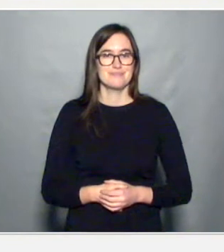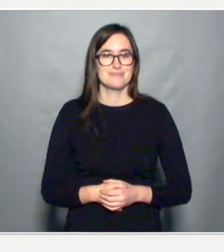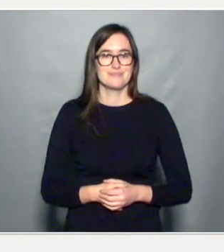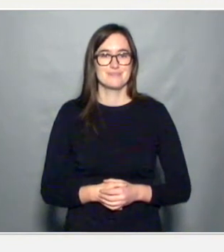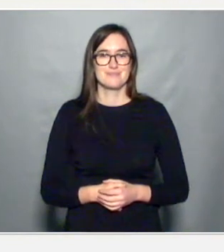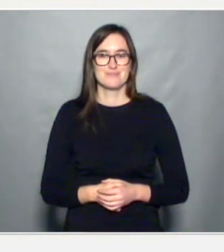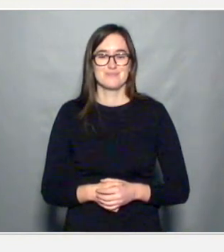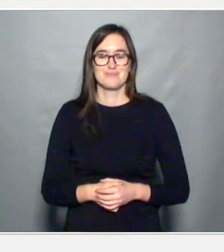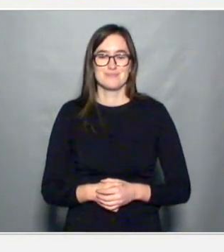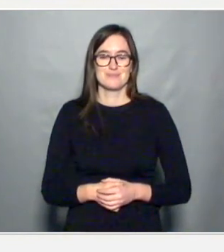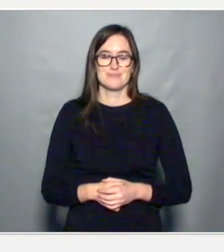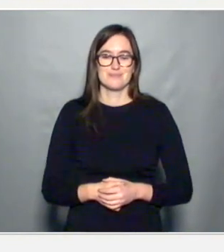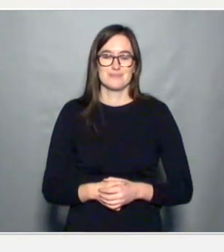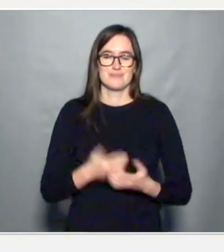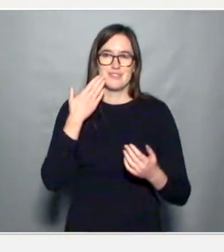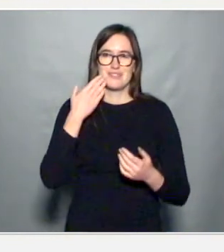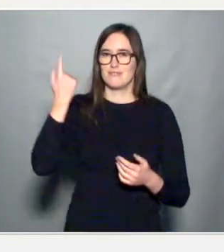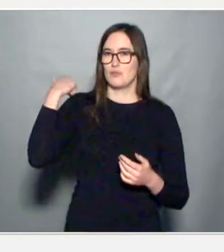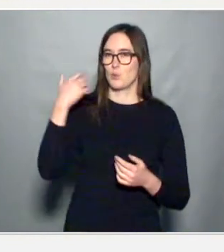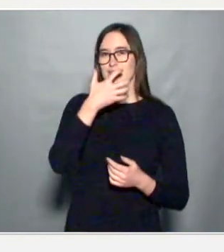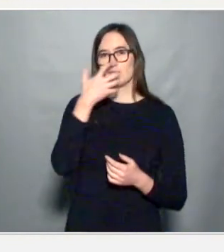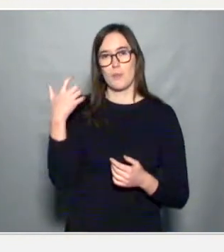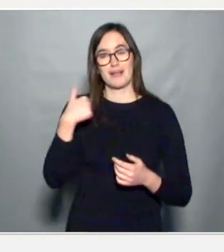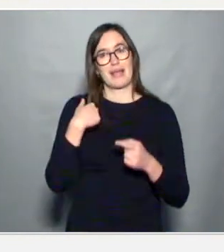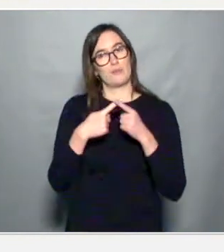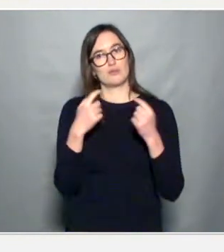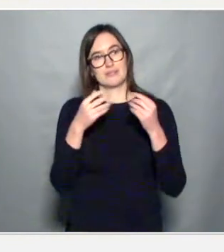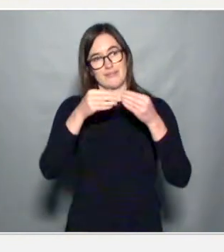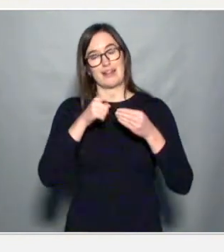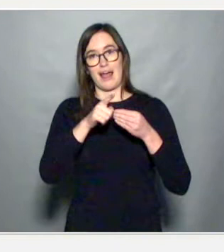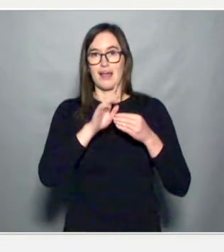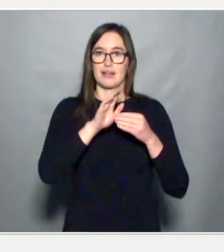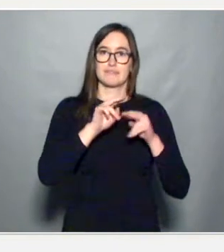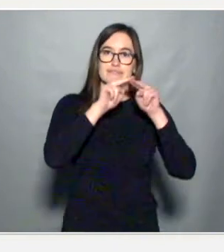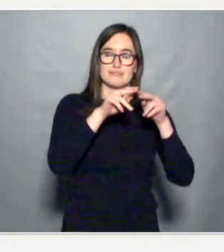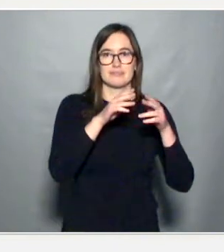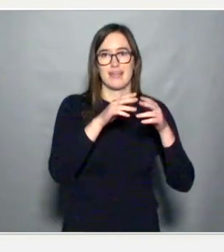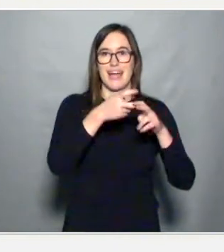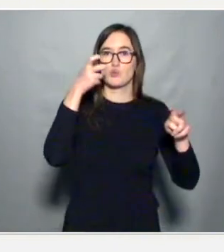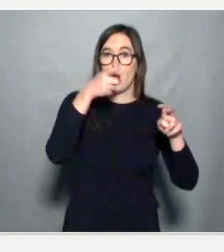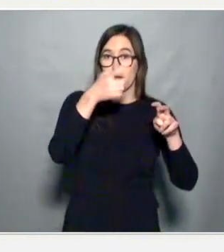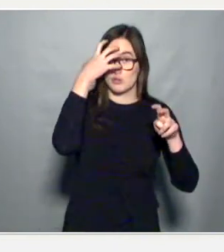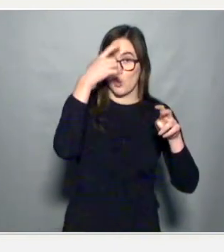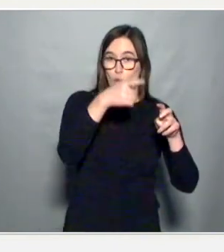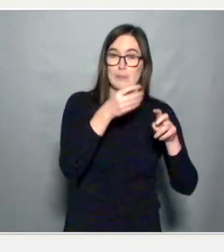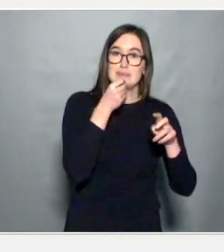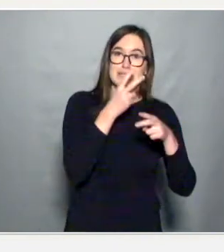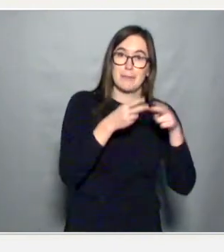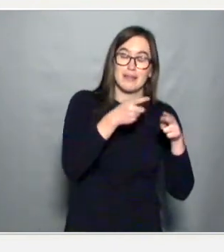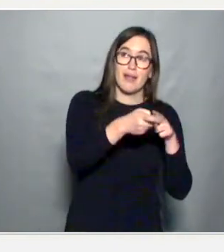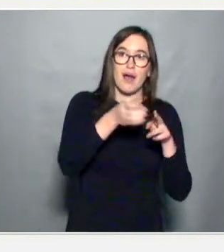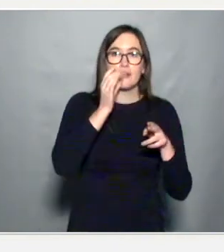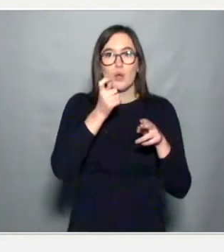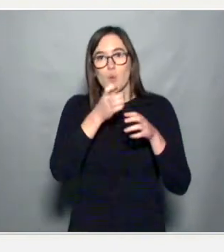Typ. Förra sommaren var jag och några vänner ute på en restaurang i Stockholm och käkade middag och drack några glas vin och